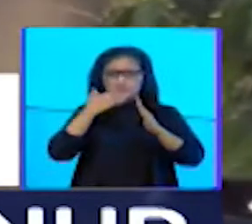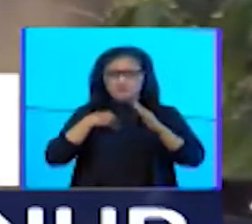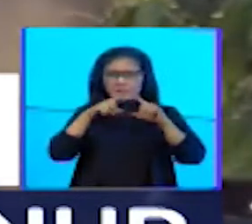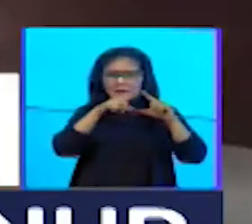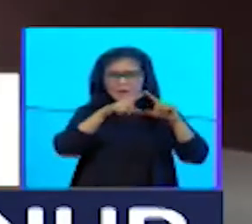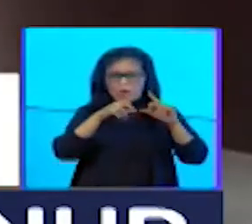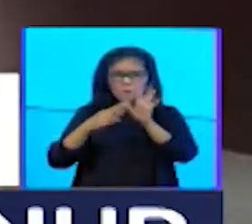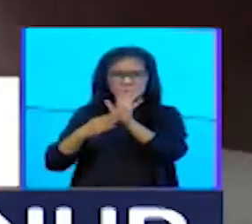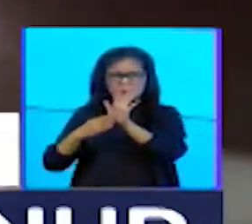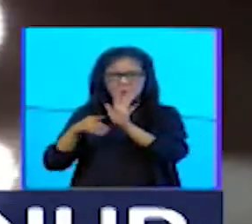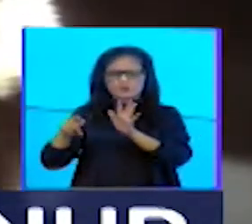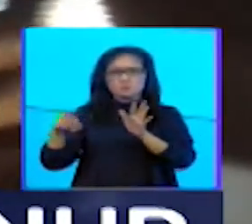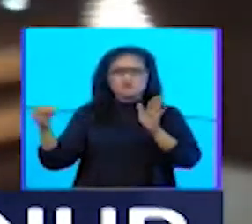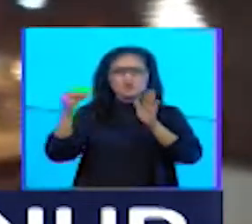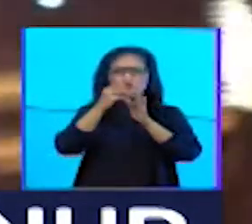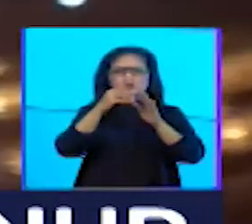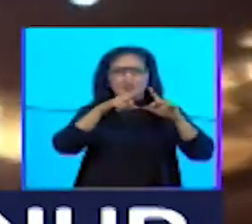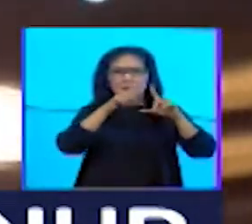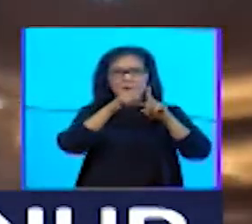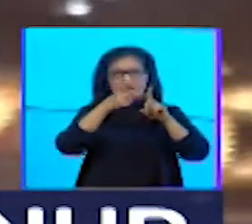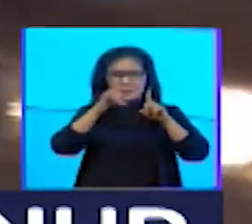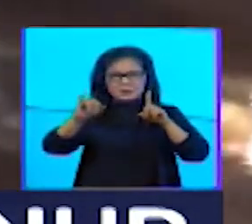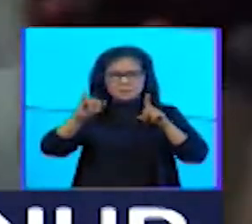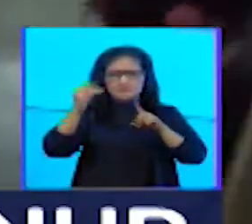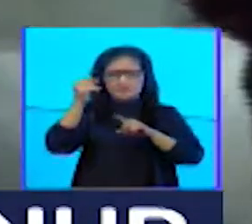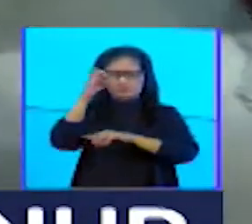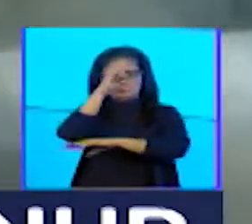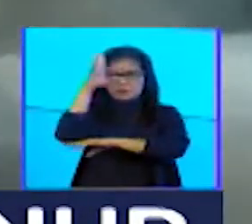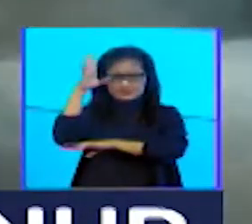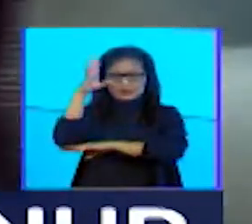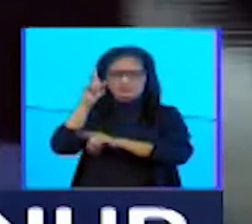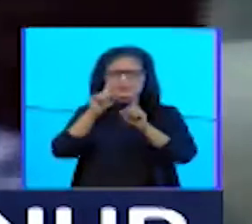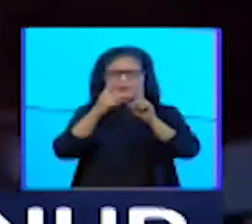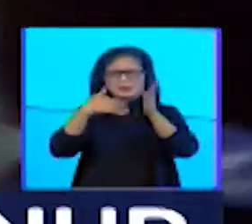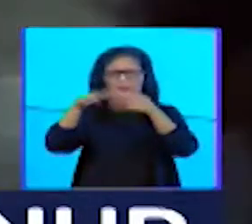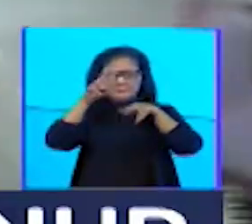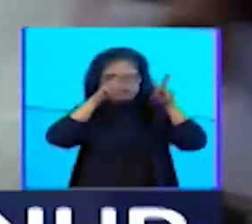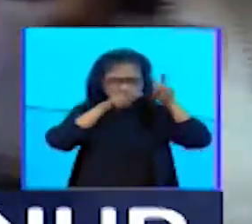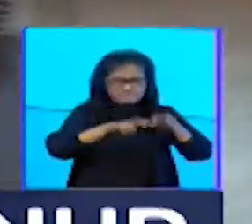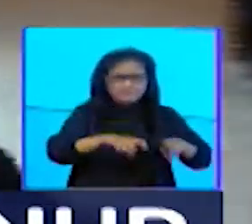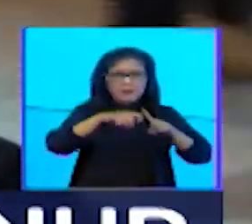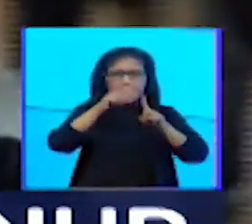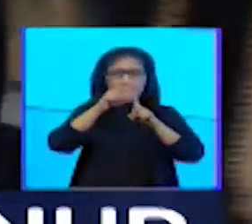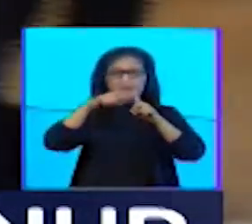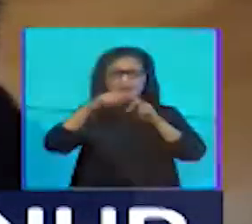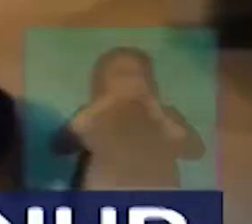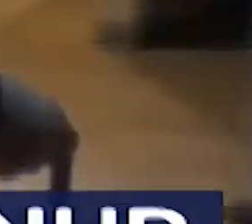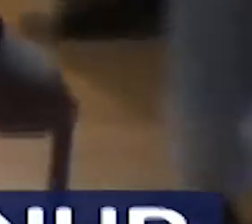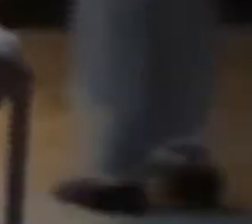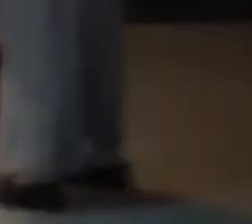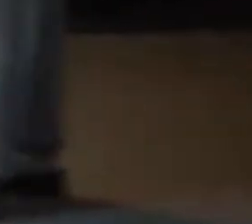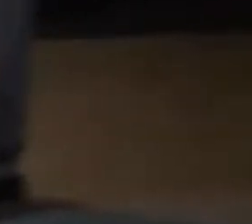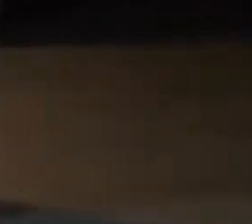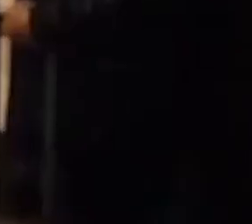Edi Prabowo disegel dan C disita KPK pada Rabu petang belasan tindik penyidik KPK masuk kedalam rumah di Jalan Cilandak satu